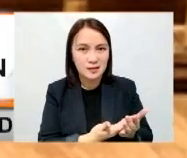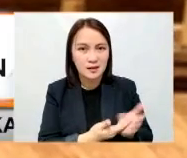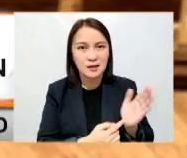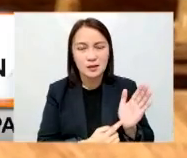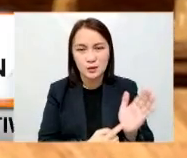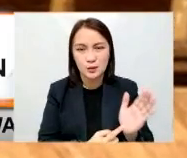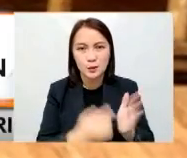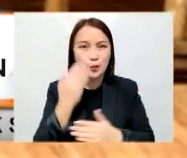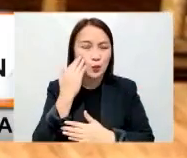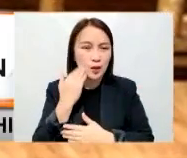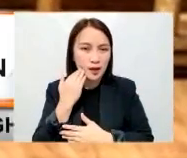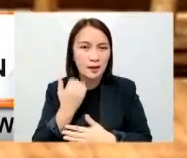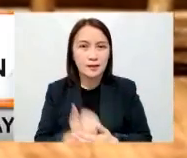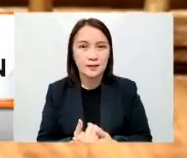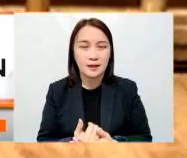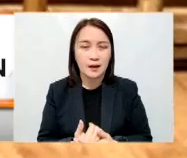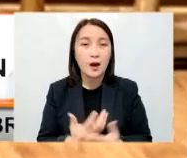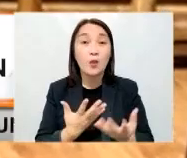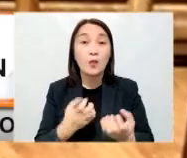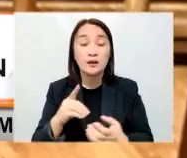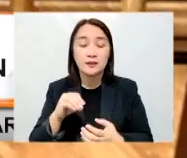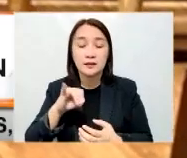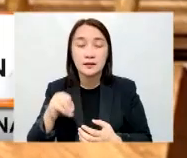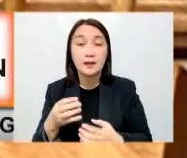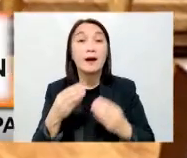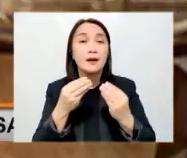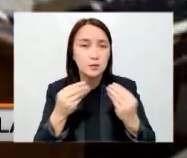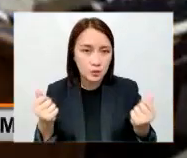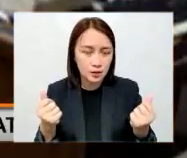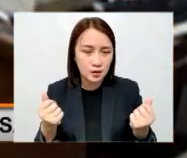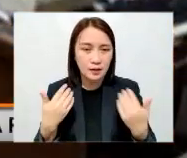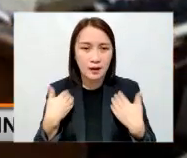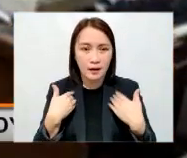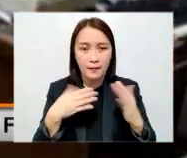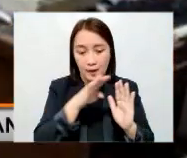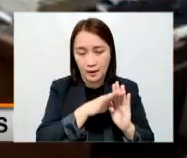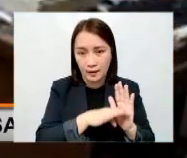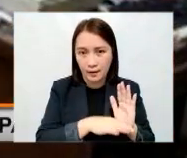ang gustong solusyonan ng Department of Justice. Sa datos ng ahensya, lumalabas na